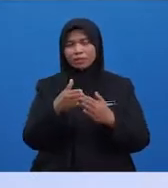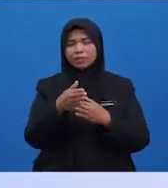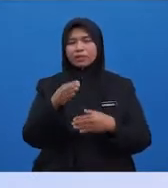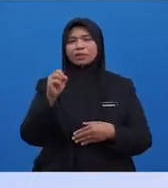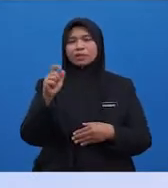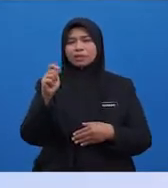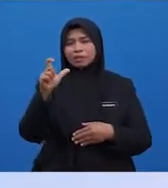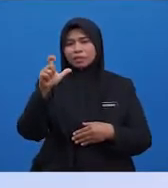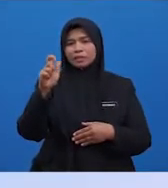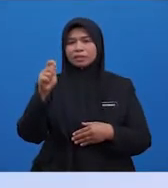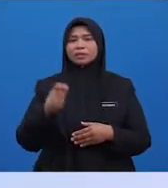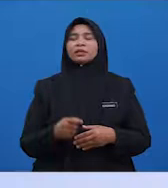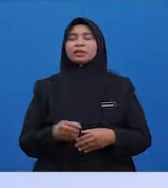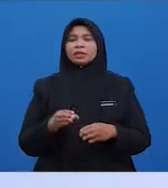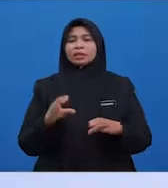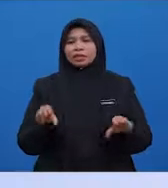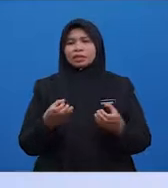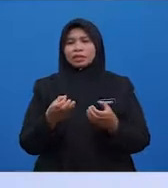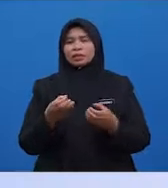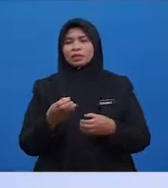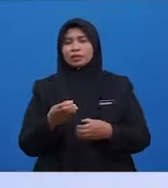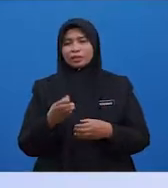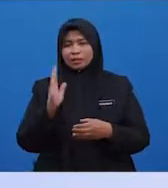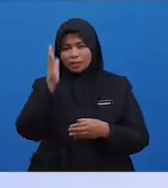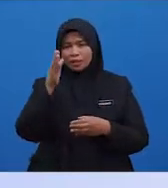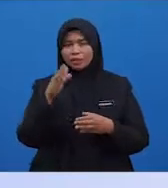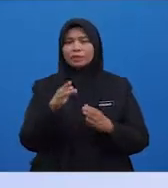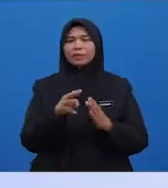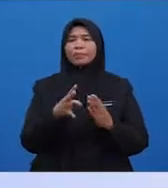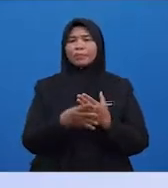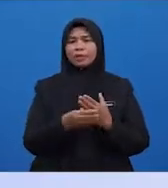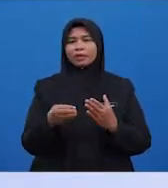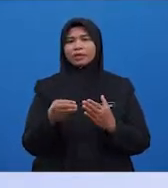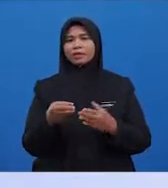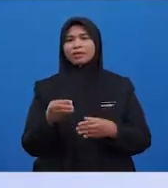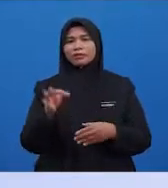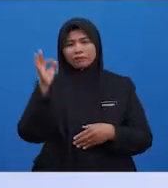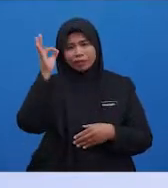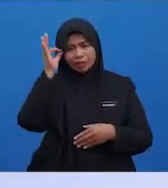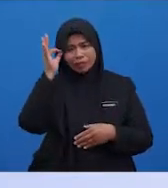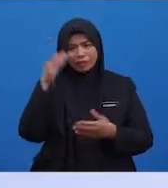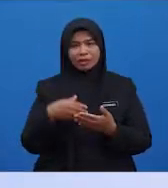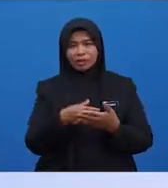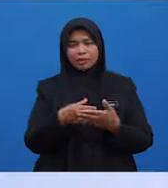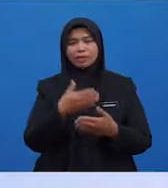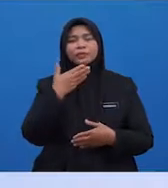atlet-atletnya. Kelakuan dan tindakannya akan mempengaruhi fikiran anak-anak